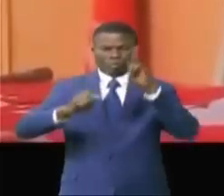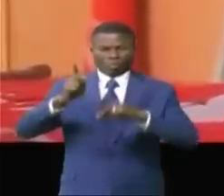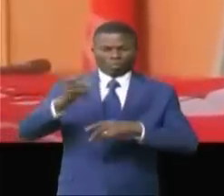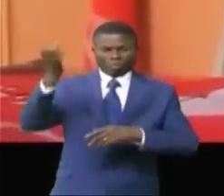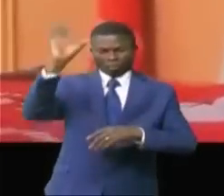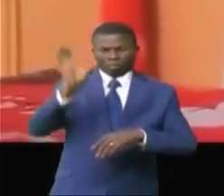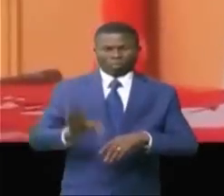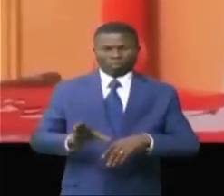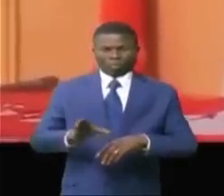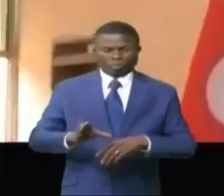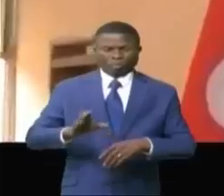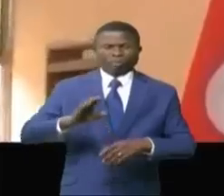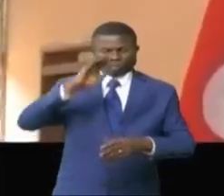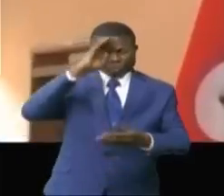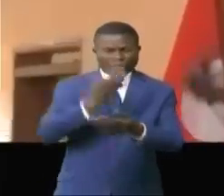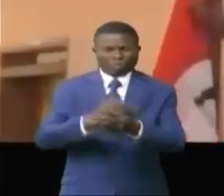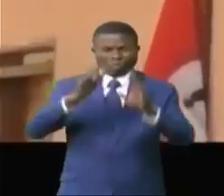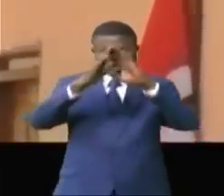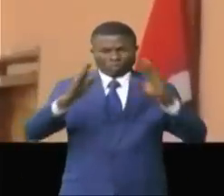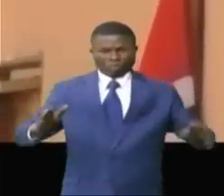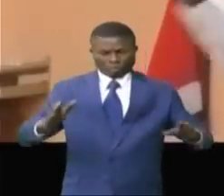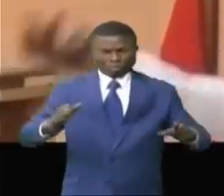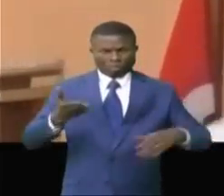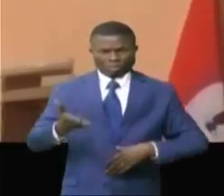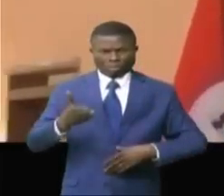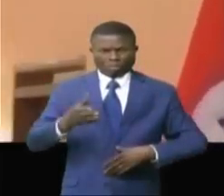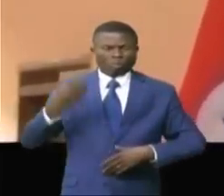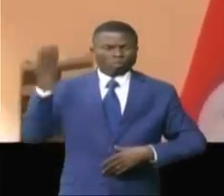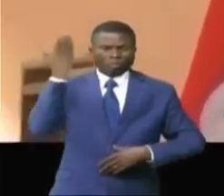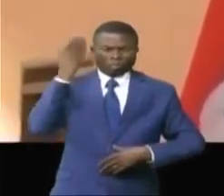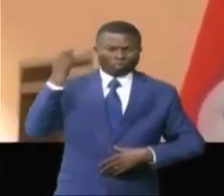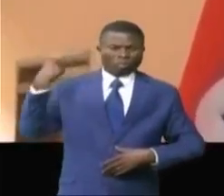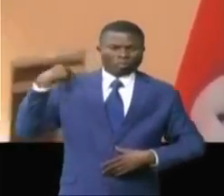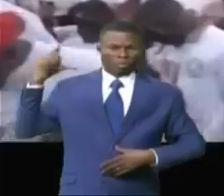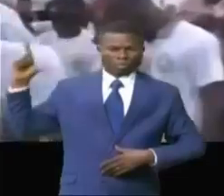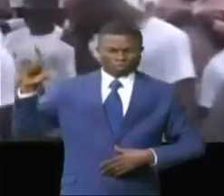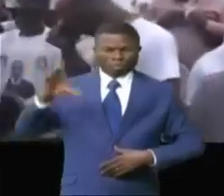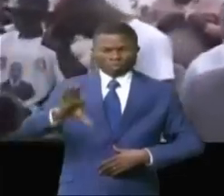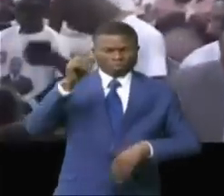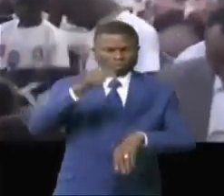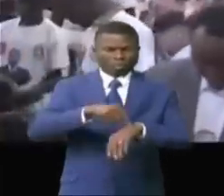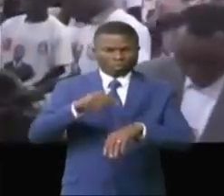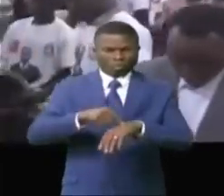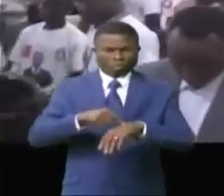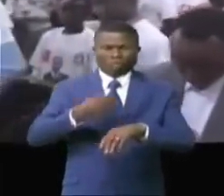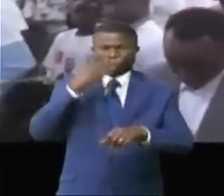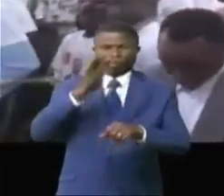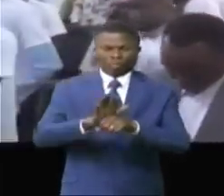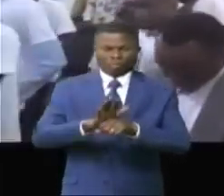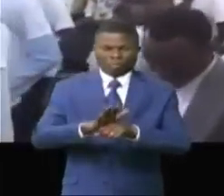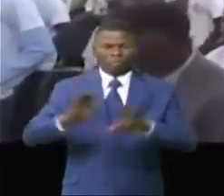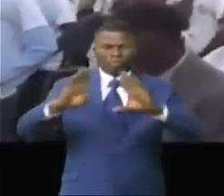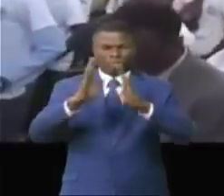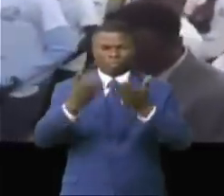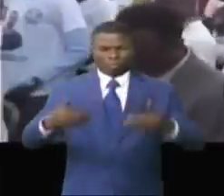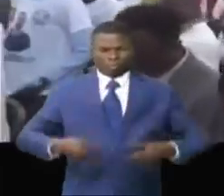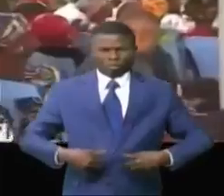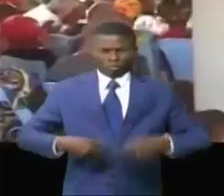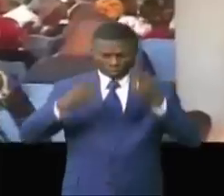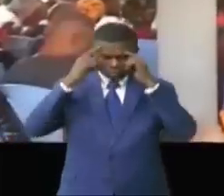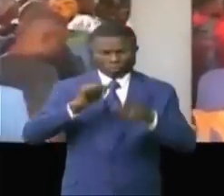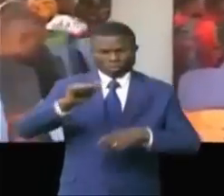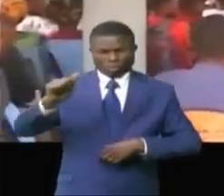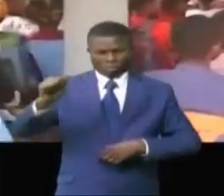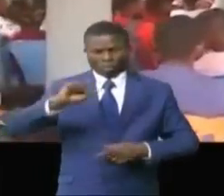Boma, Mwana Inzo, entendu fils maison, Gabriel Tsoubou a saisi cette occasion pour rassurer l'assistance de sa